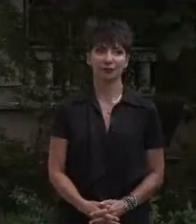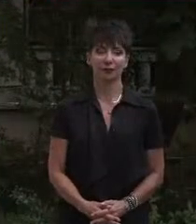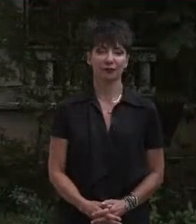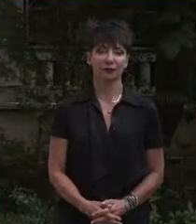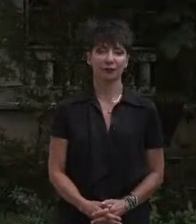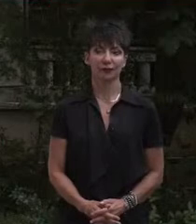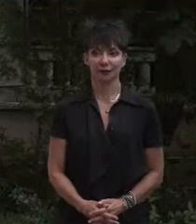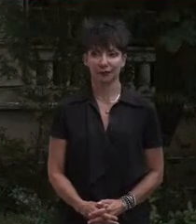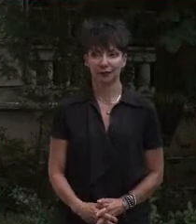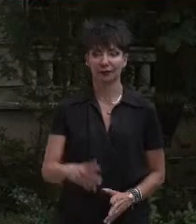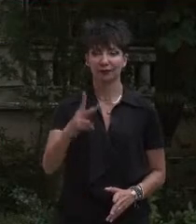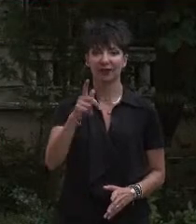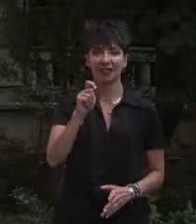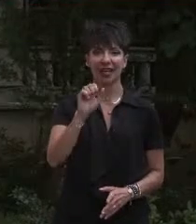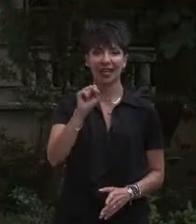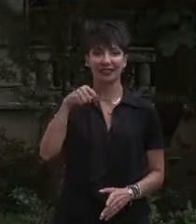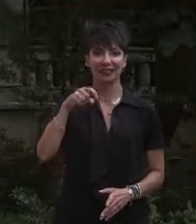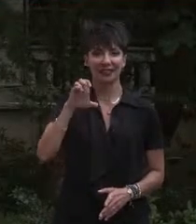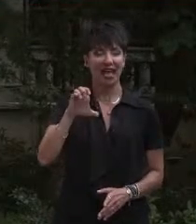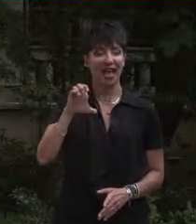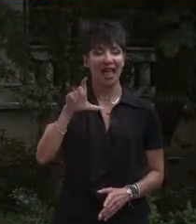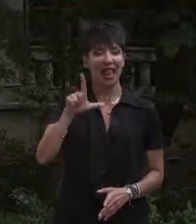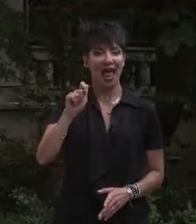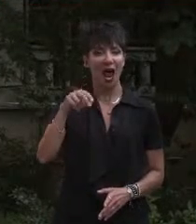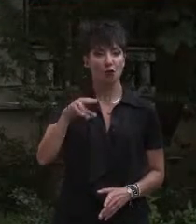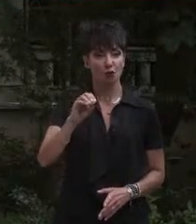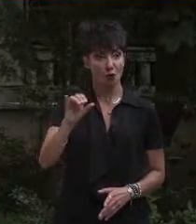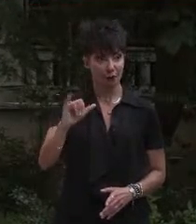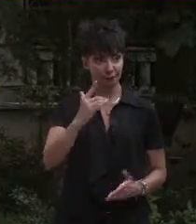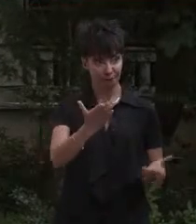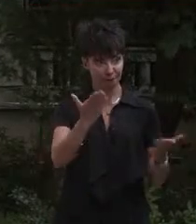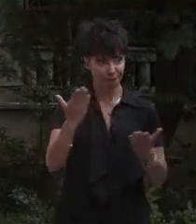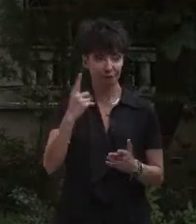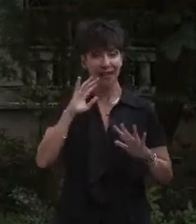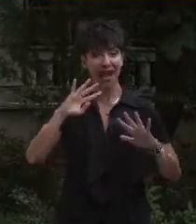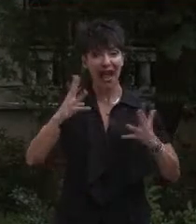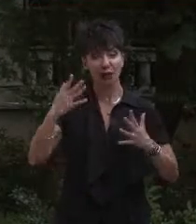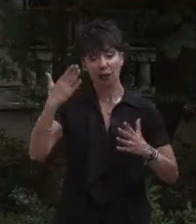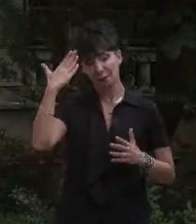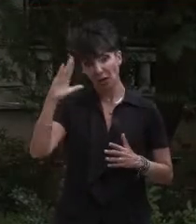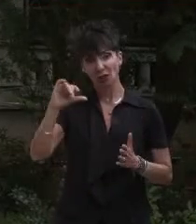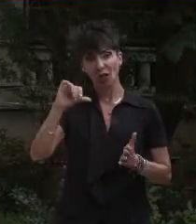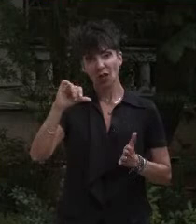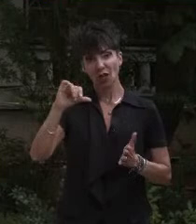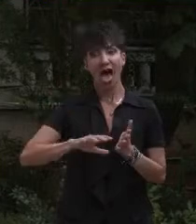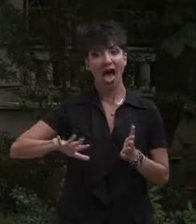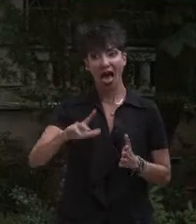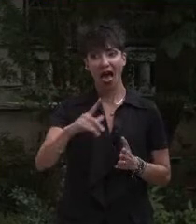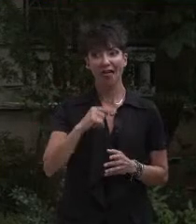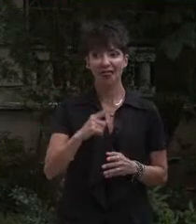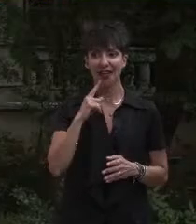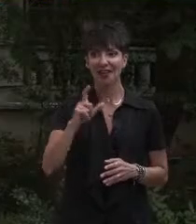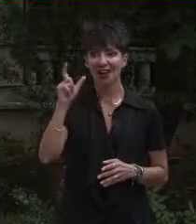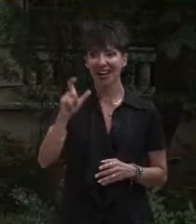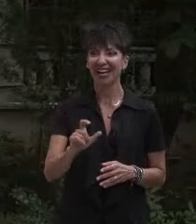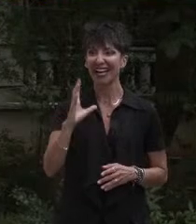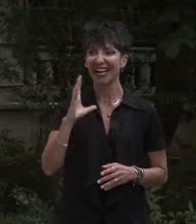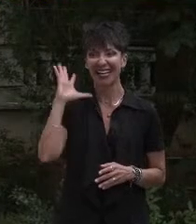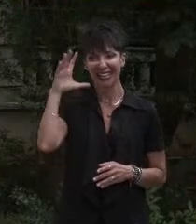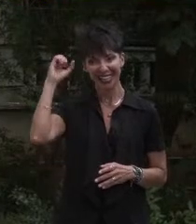Καλούμε την κυρία Καστελάνου να δώσει τον έπαινο για το 9ο Γυμνάσιο Αθηνών, Κωνσταντή Ευελίνα Μαγδαληνή.